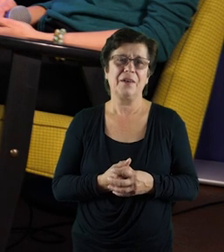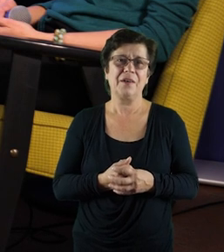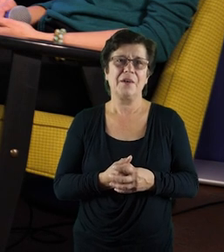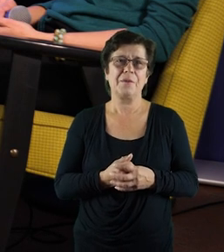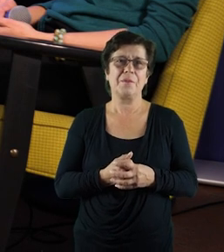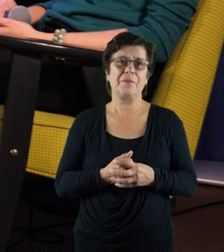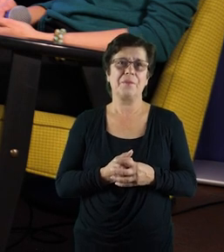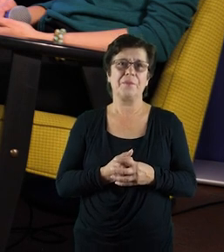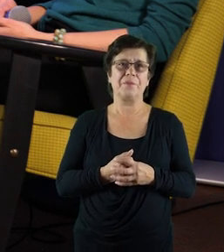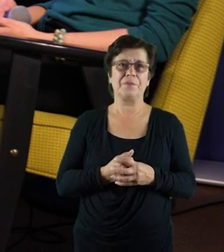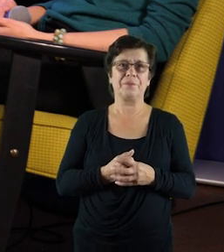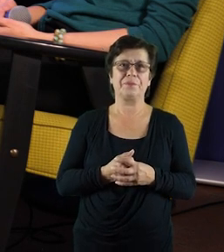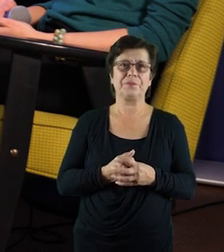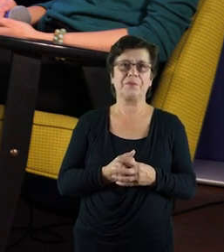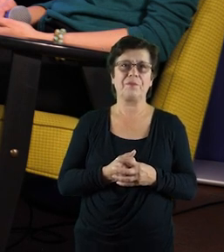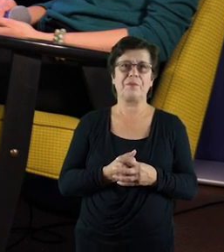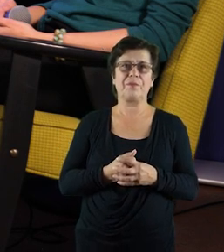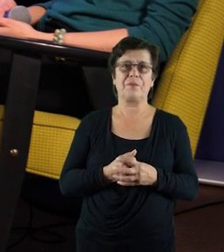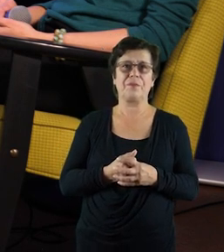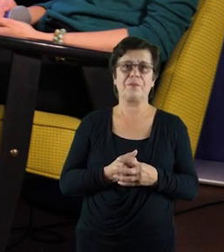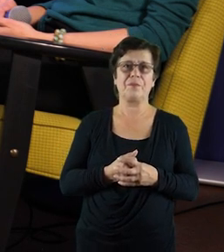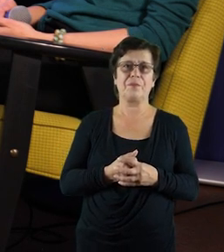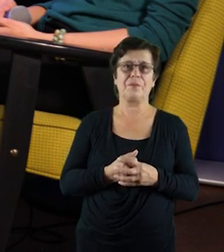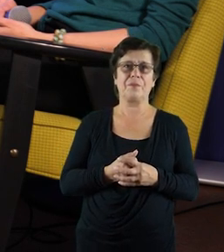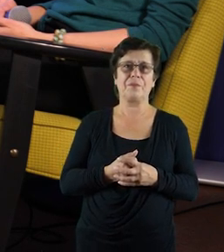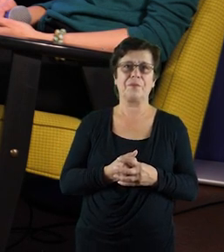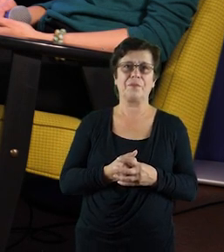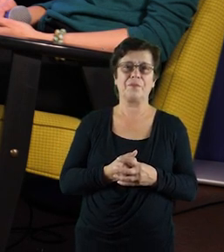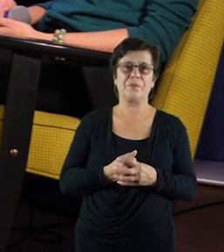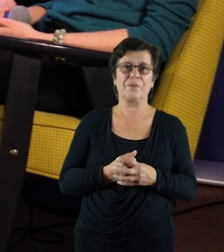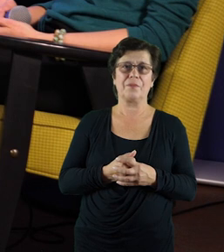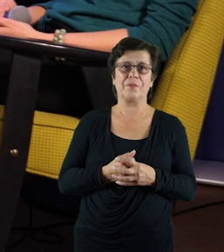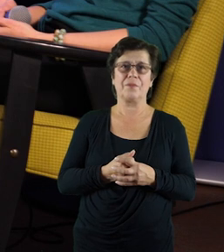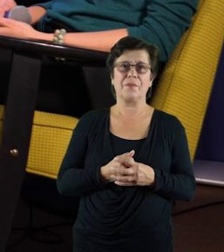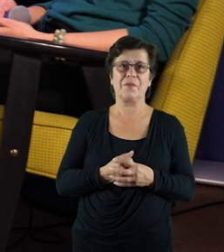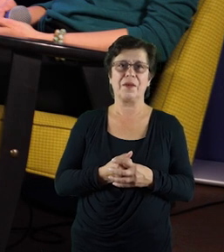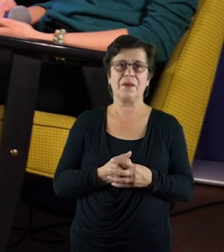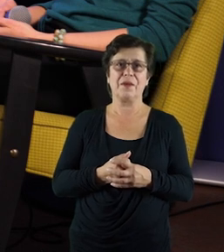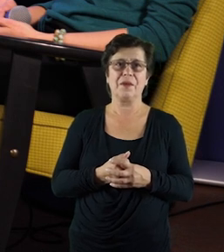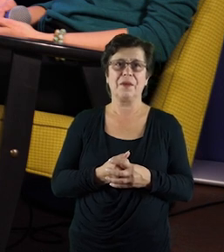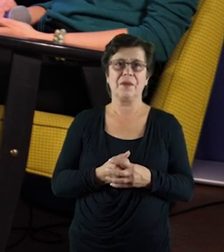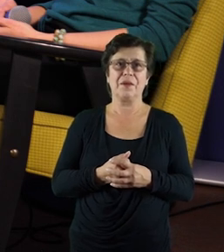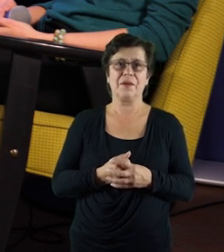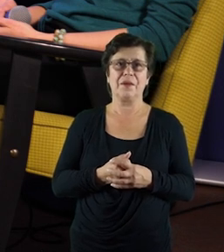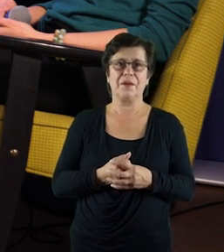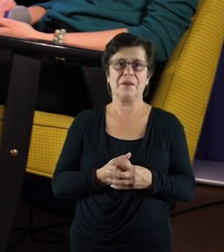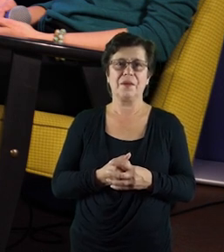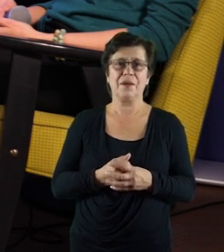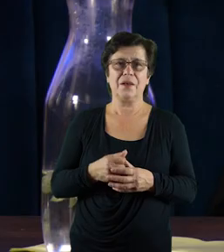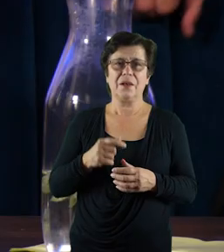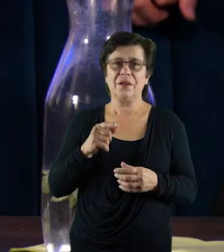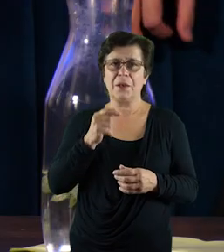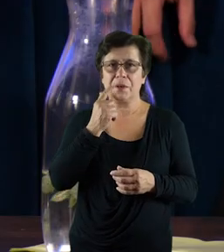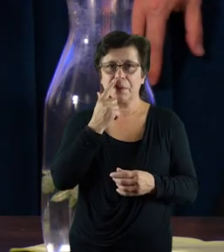jest konieczna do istnienia w świecie kultury, dla twórcy, że